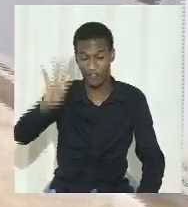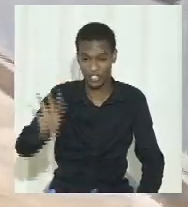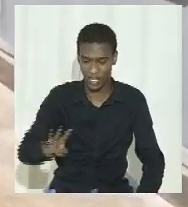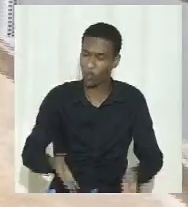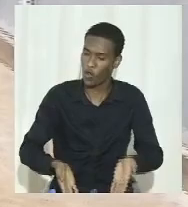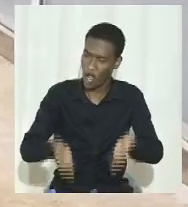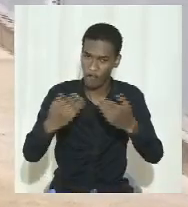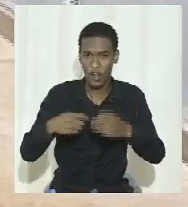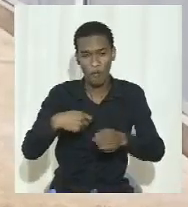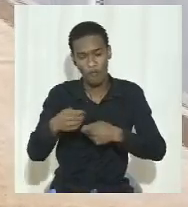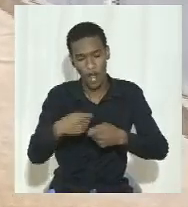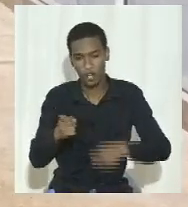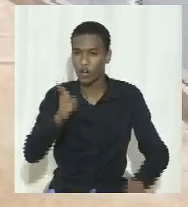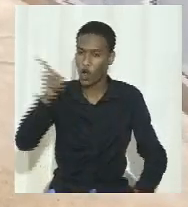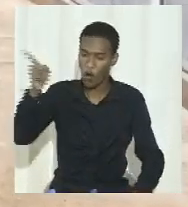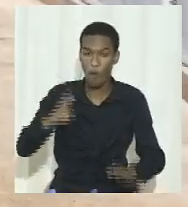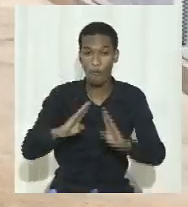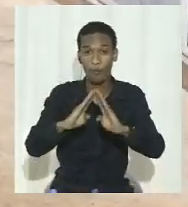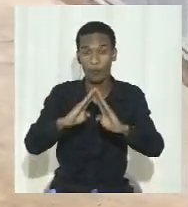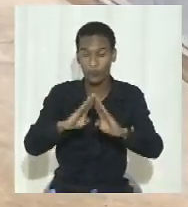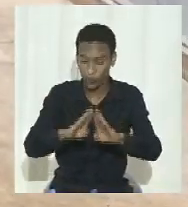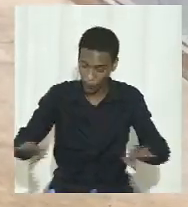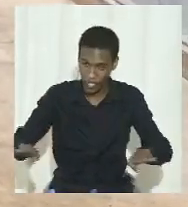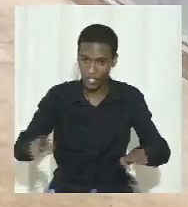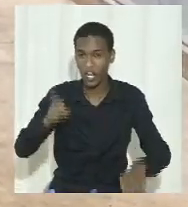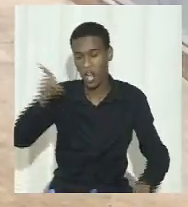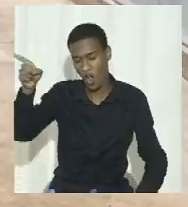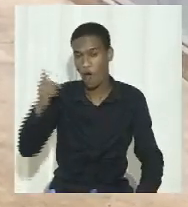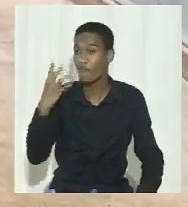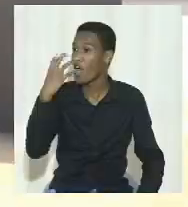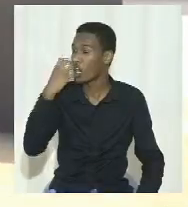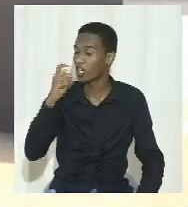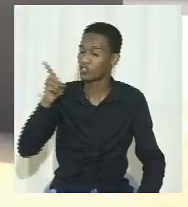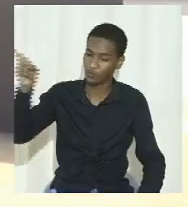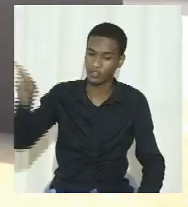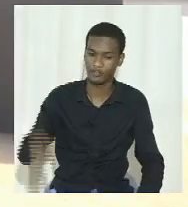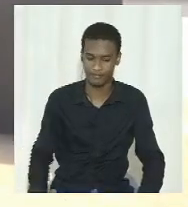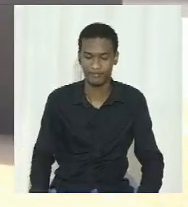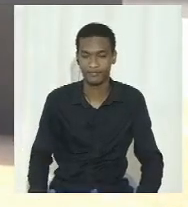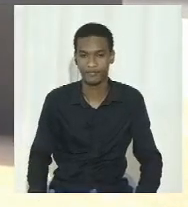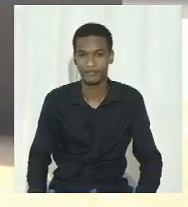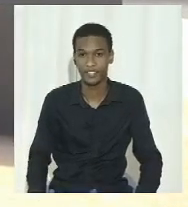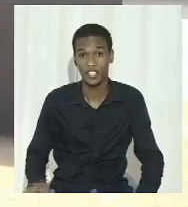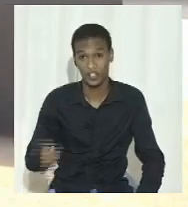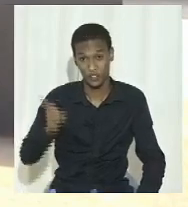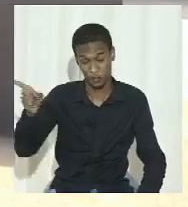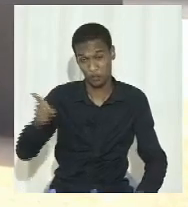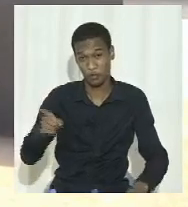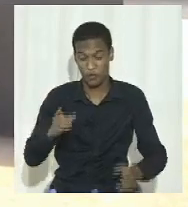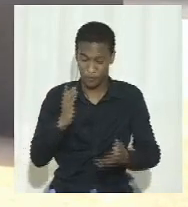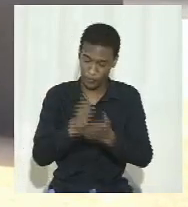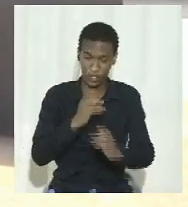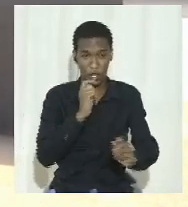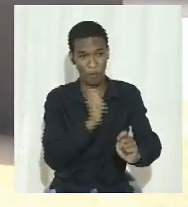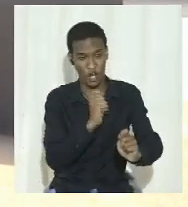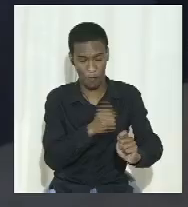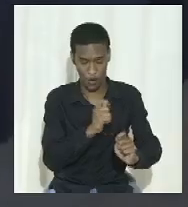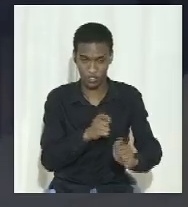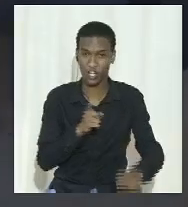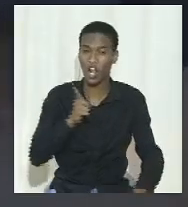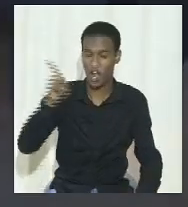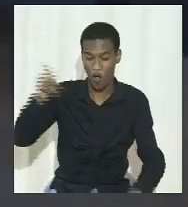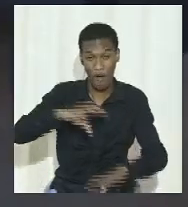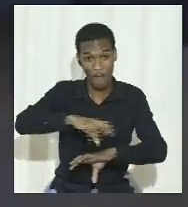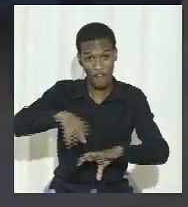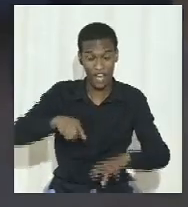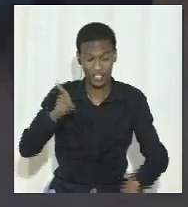hivarotra ato amin'ity galeria kômersialy ao Matsiatra eto Fianarantsoa ity toeram-pivarotana izay vao navaozan'ny faritra Matsiatra ambony anaraka ny fenitra